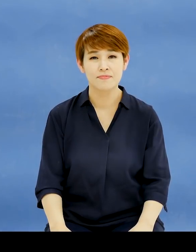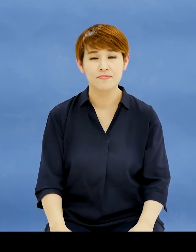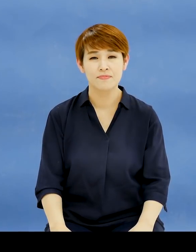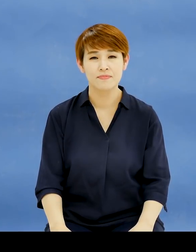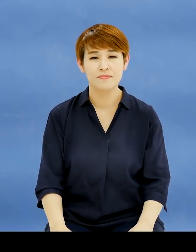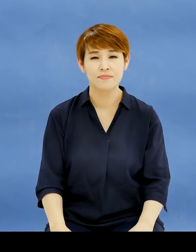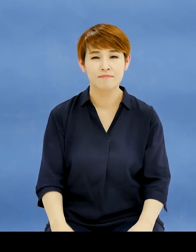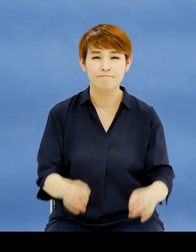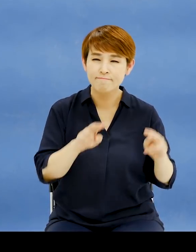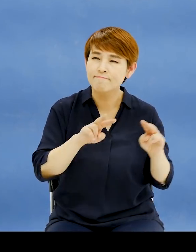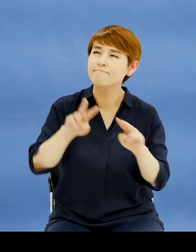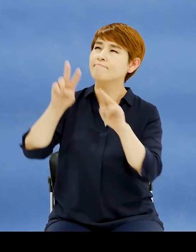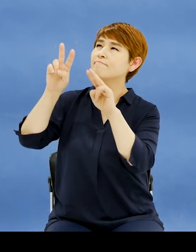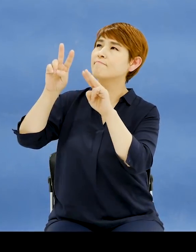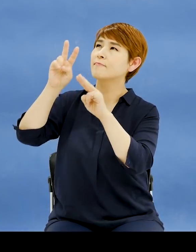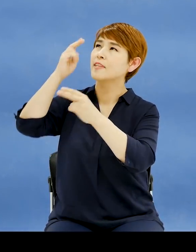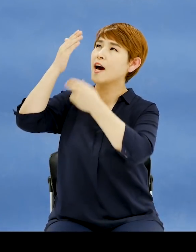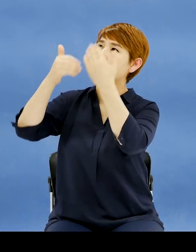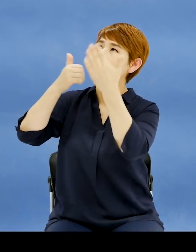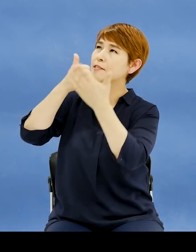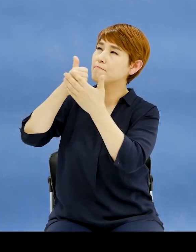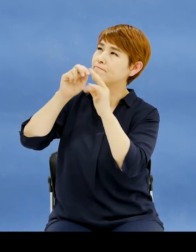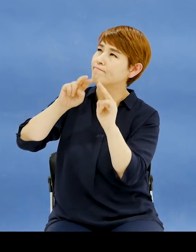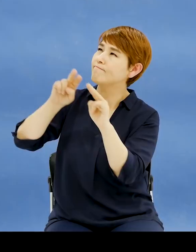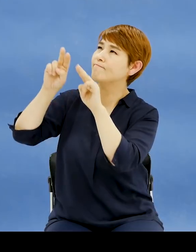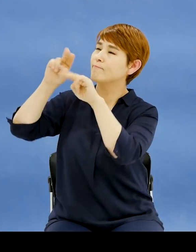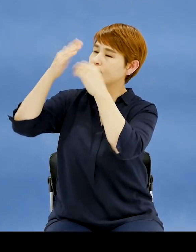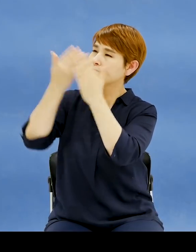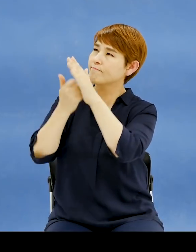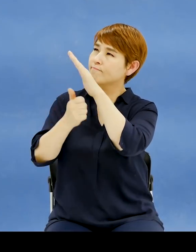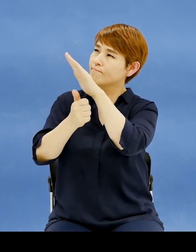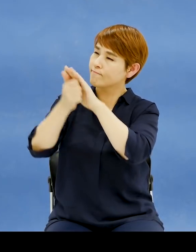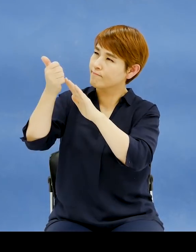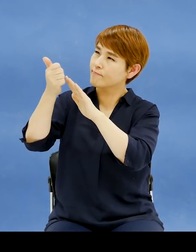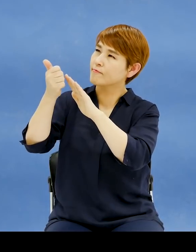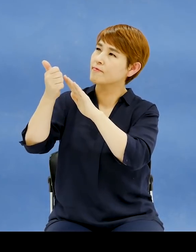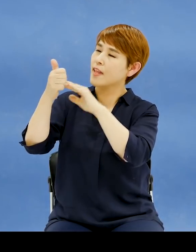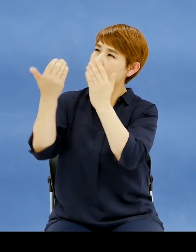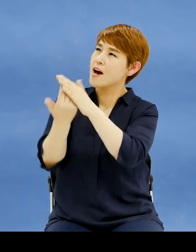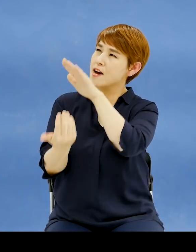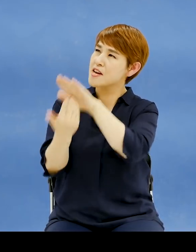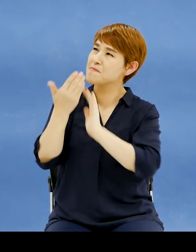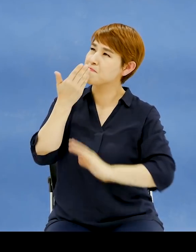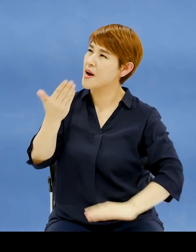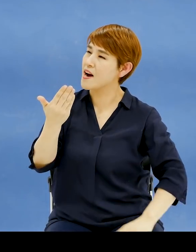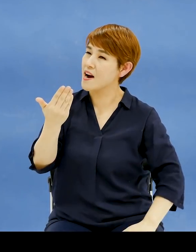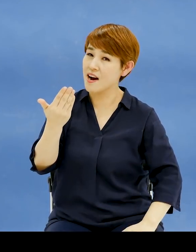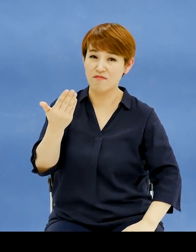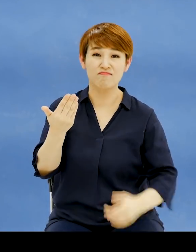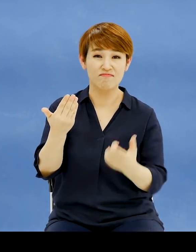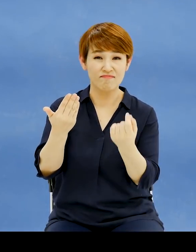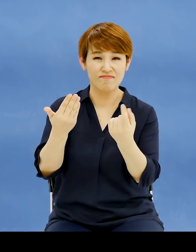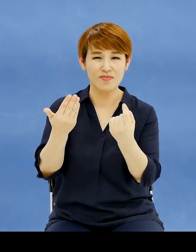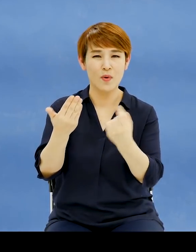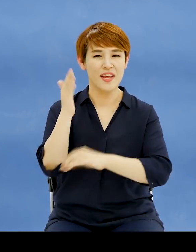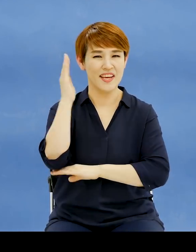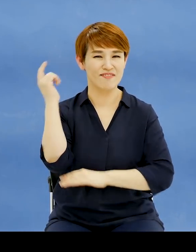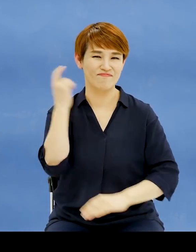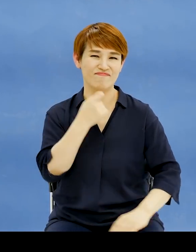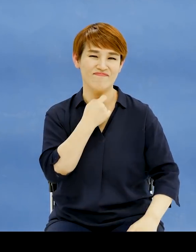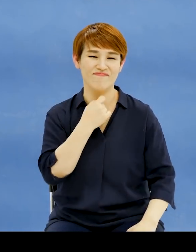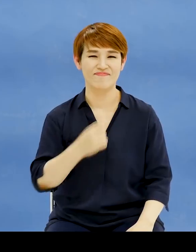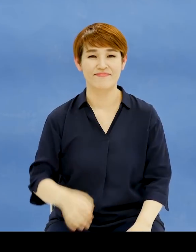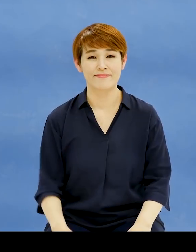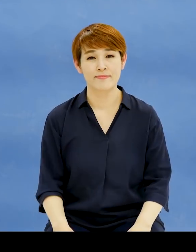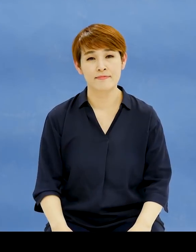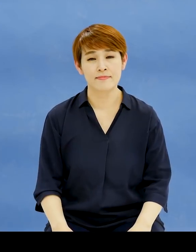이렇게 항상 눈을 들어서 하나님만 바라면 모든 소망을 다 이룰 수 있다라고 인터뷰를 하셨어요. 간증을 하셨고 그래서 오늘 한번 그런